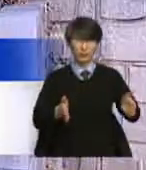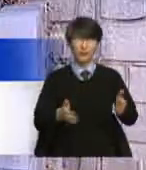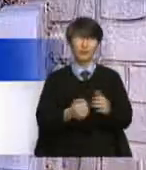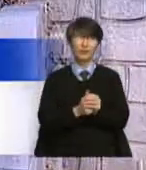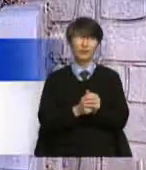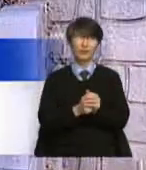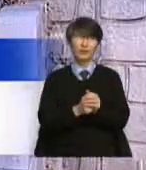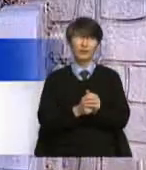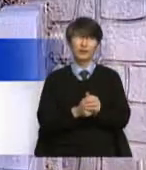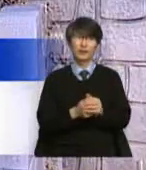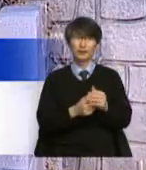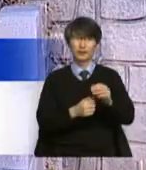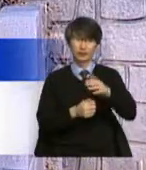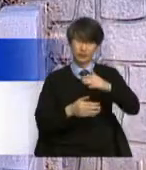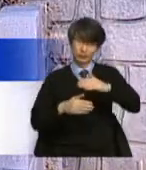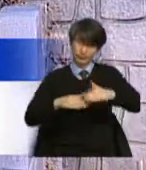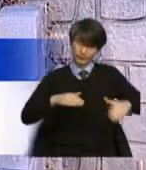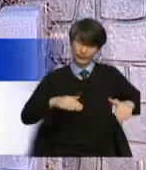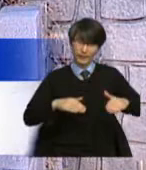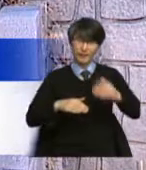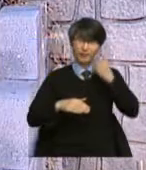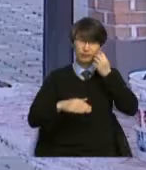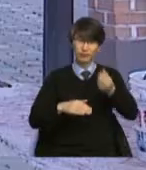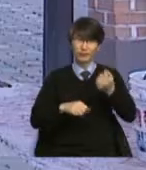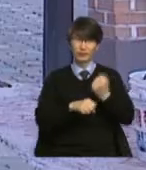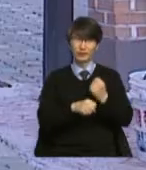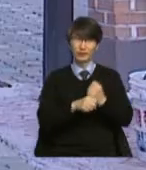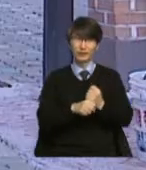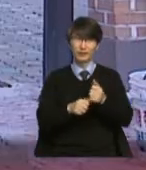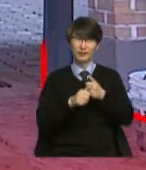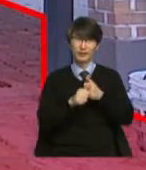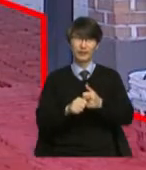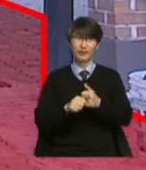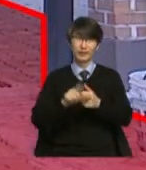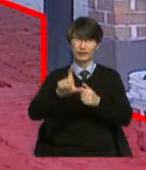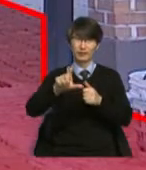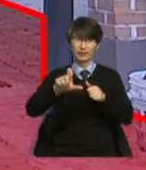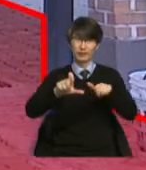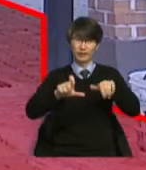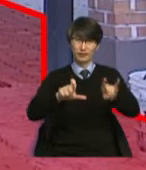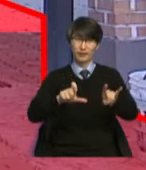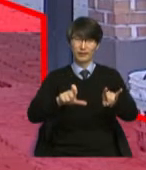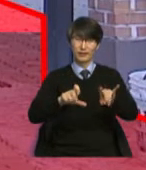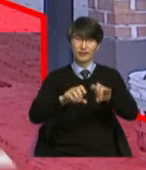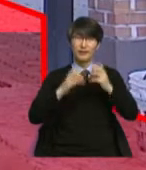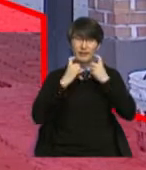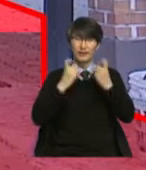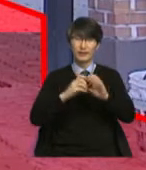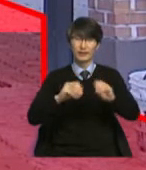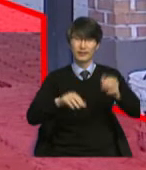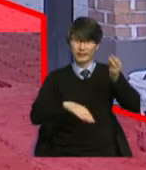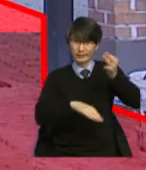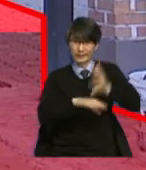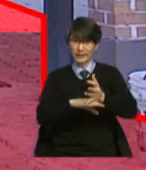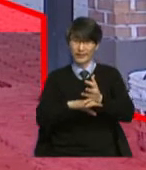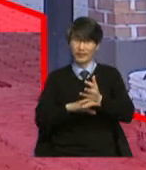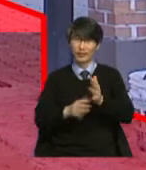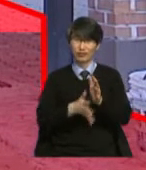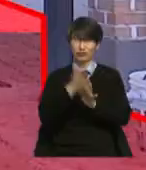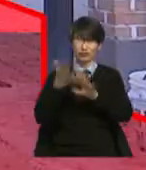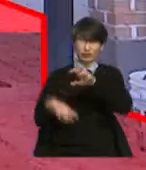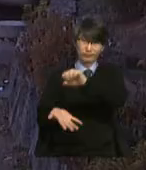계단폭도 넓히면서 완만해진다는 말씀이고 이에 따라 15필지의 사유지를 매입해 구 소유로